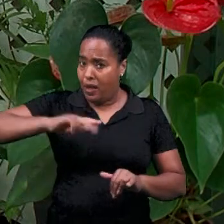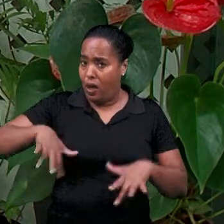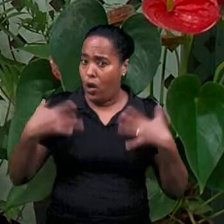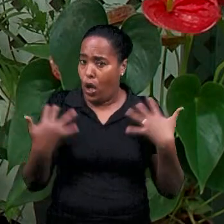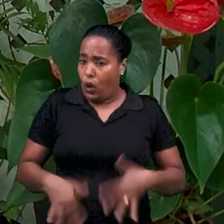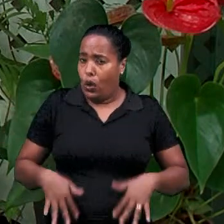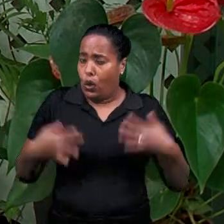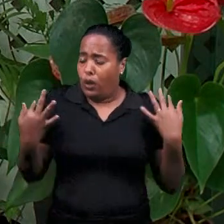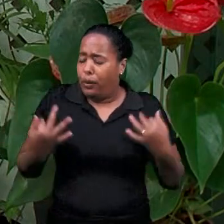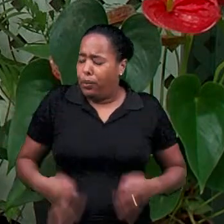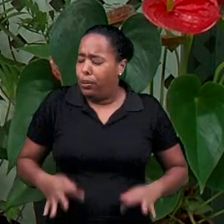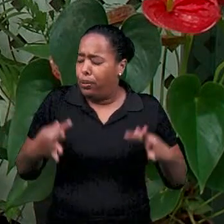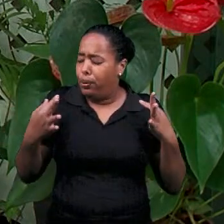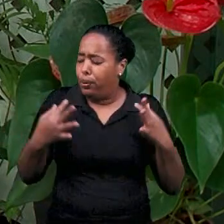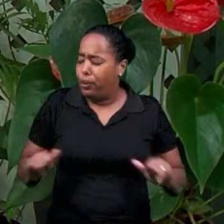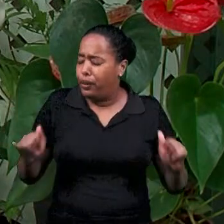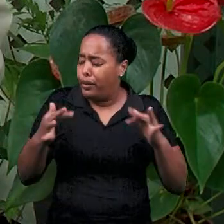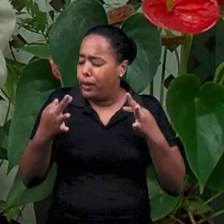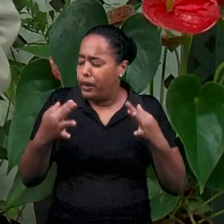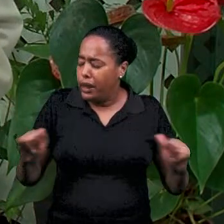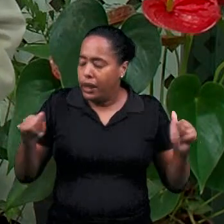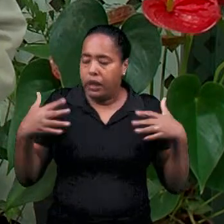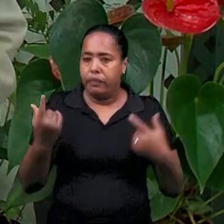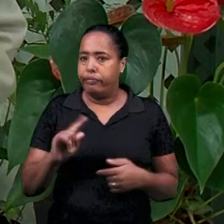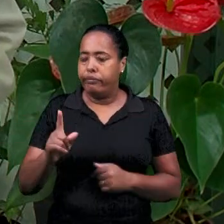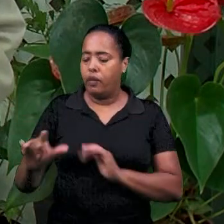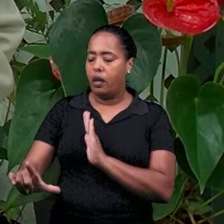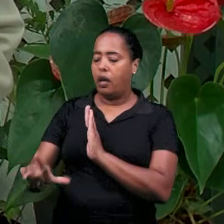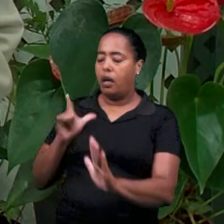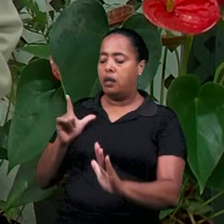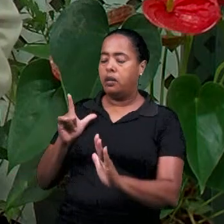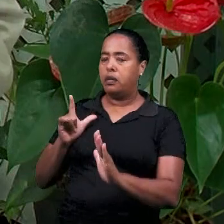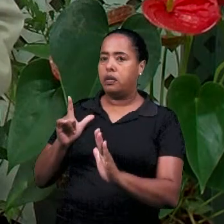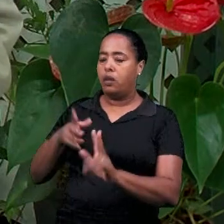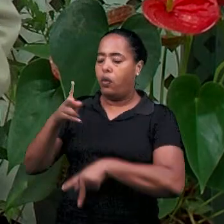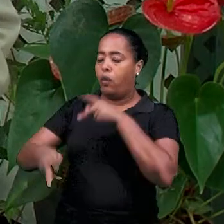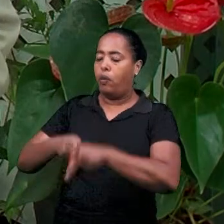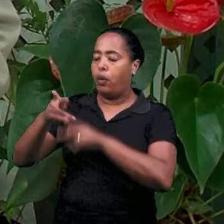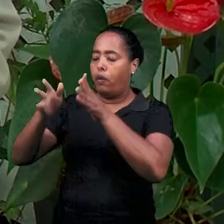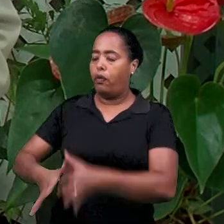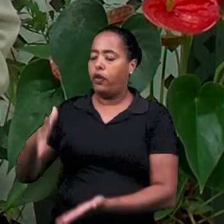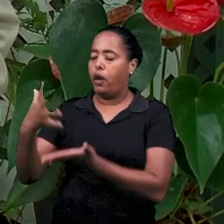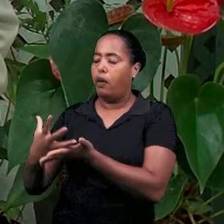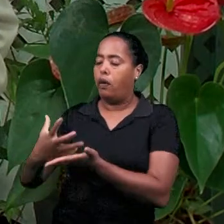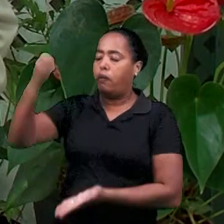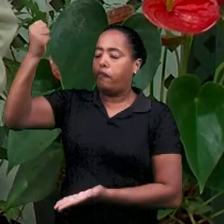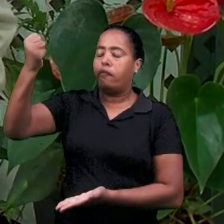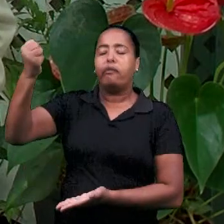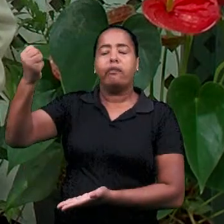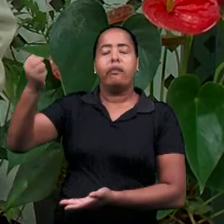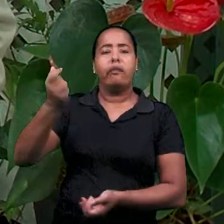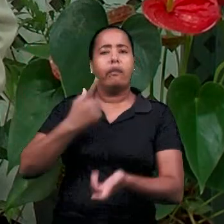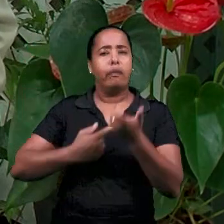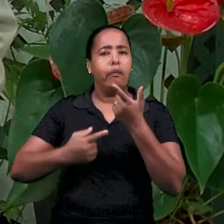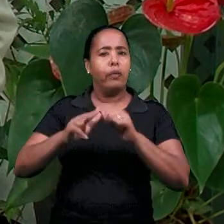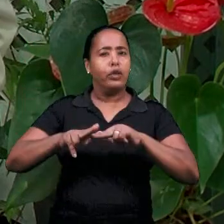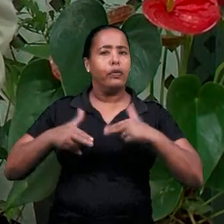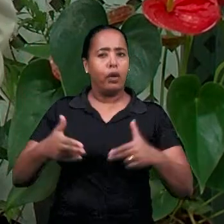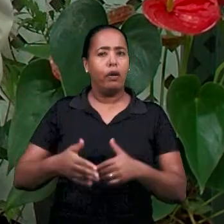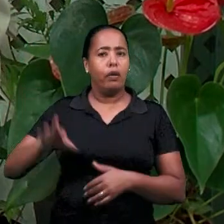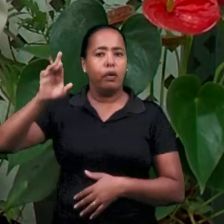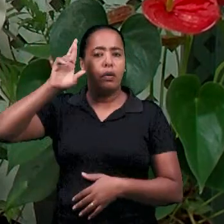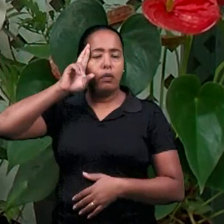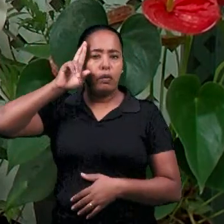vont venir, mais l'Église sera enlevée avant. Pourquoi? Parce que le Seigneur, il ne va pas